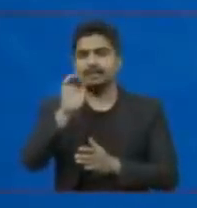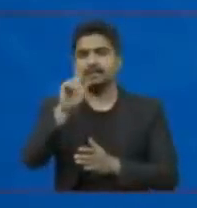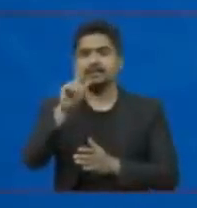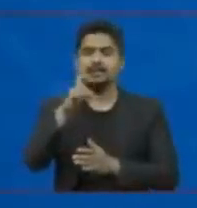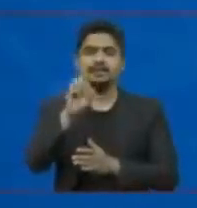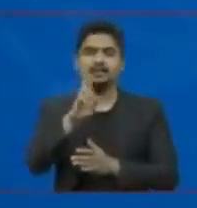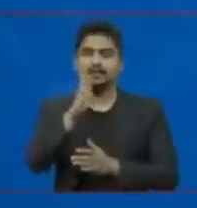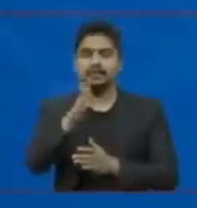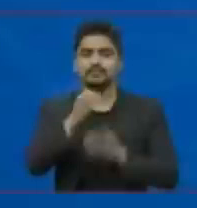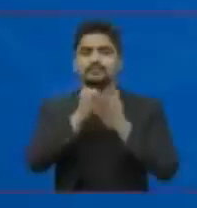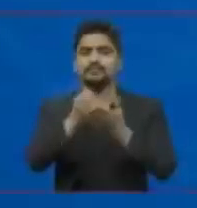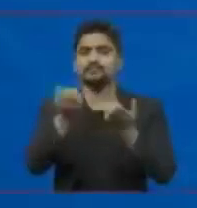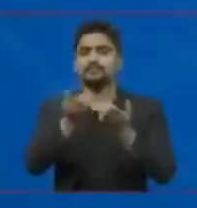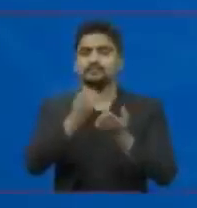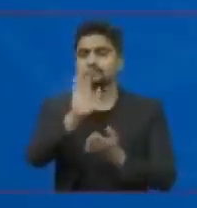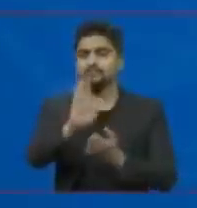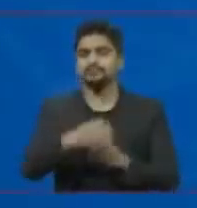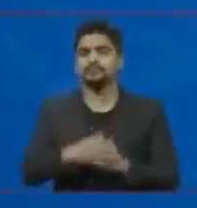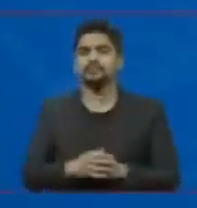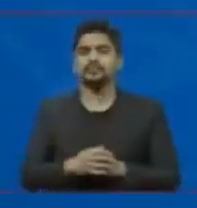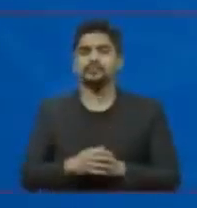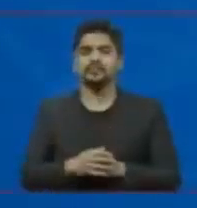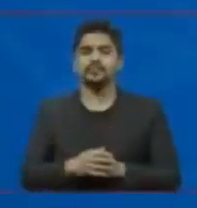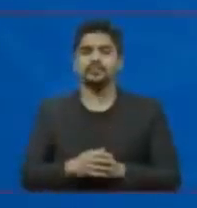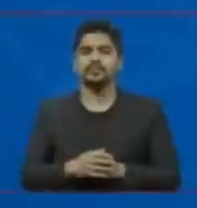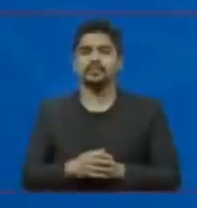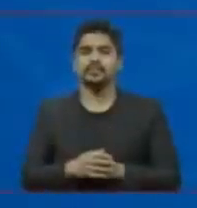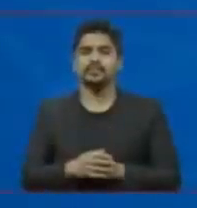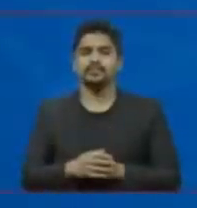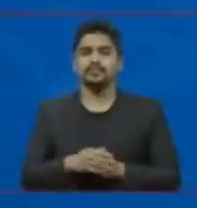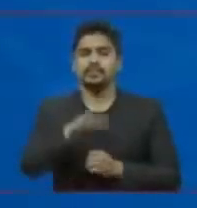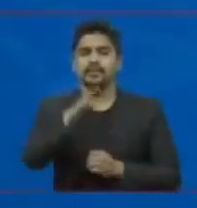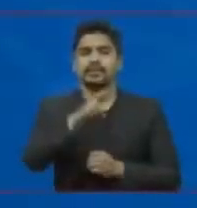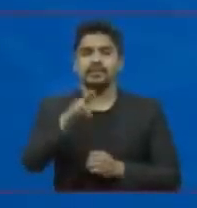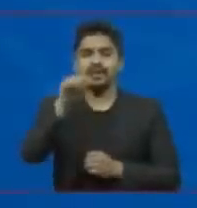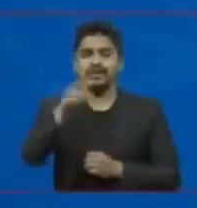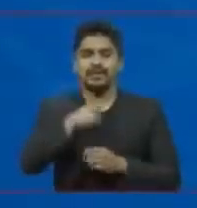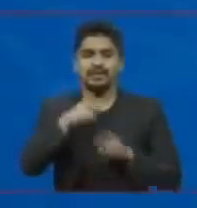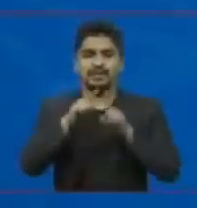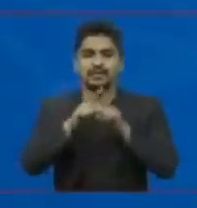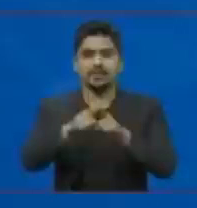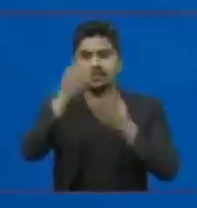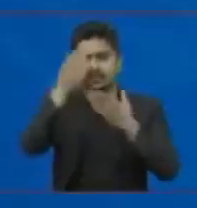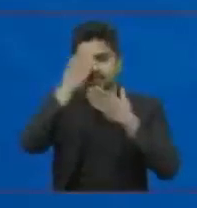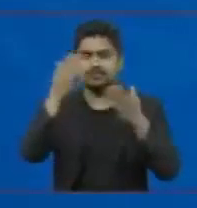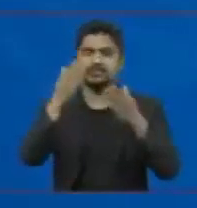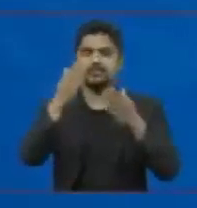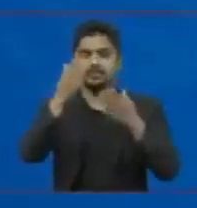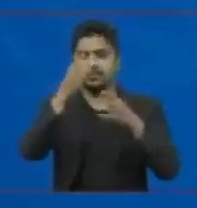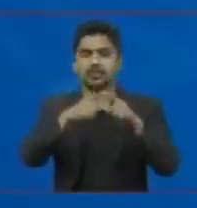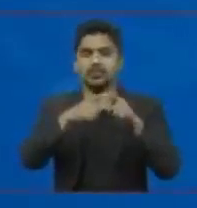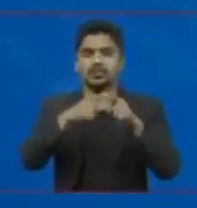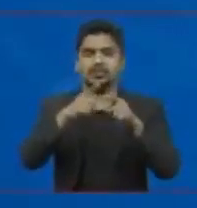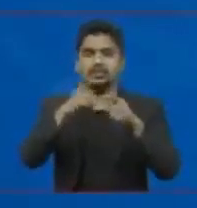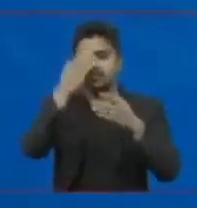बाँके, पर्सा, कैलाली, मोरङ, दाङ, सुर्खेत, बारा र बागलुङमा भीडभाड हुने सबै क्षेत्र तथा सेवाहरू बन्द गर्नुपर्ने अवस्था